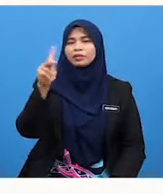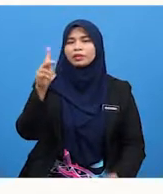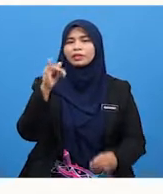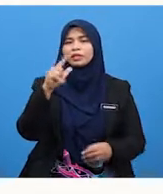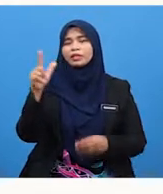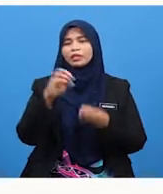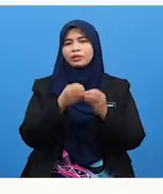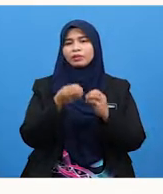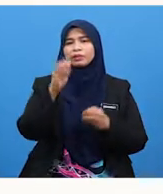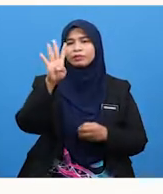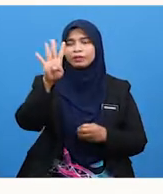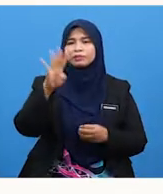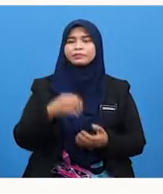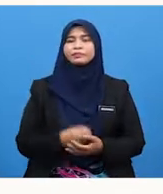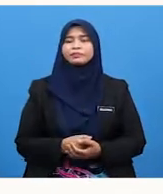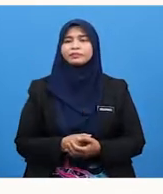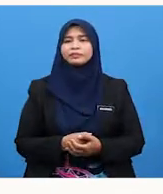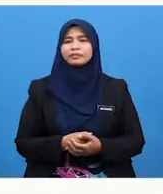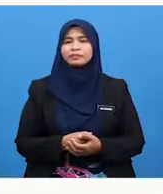4.